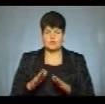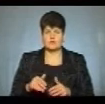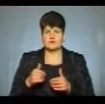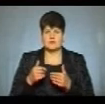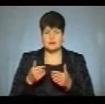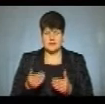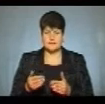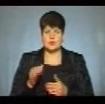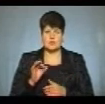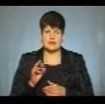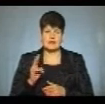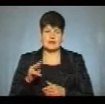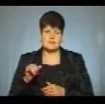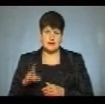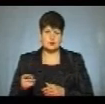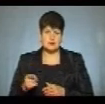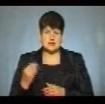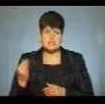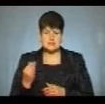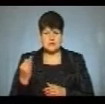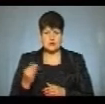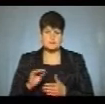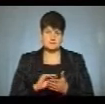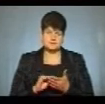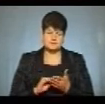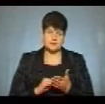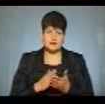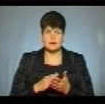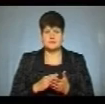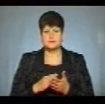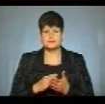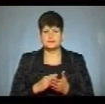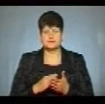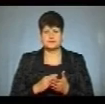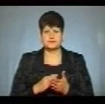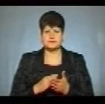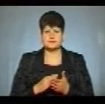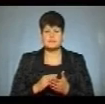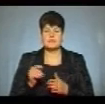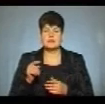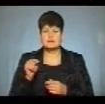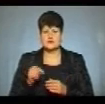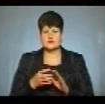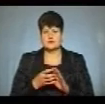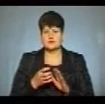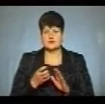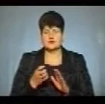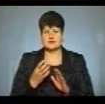Клименко. Олег Клименко – тернополянин, історик та прозаїк, також є автором роману «Хроніки «Там за збручем»